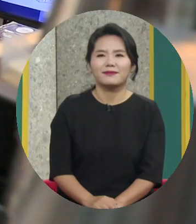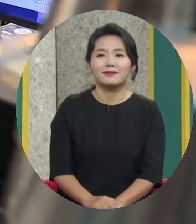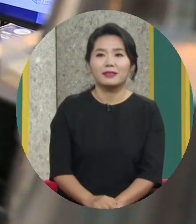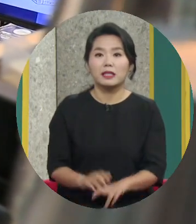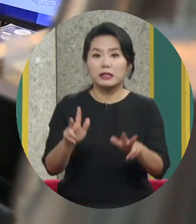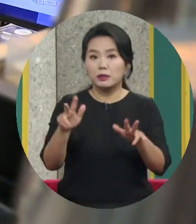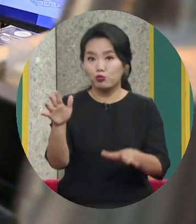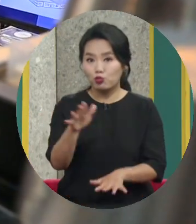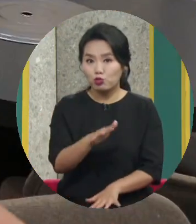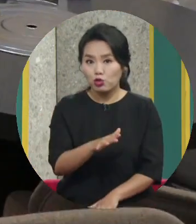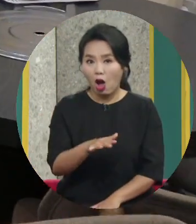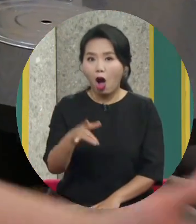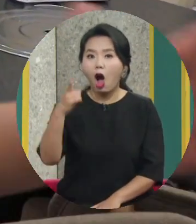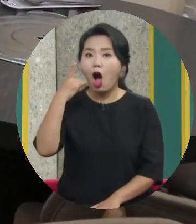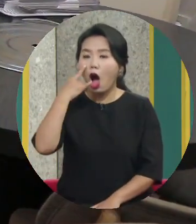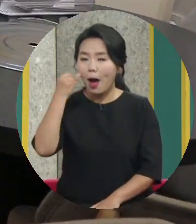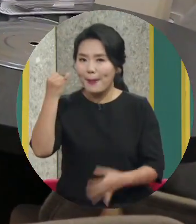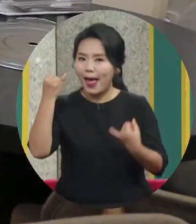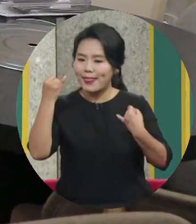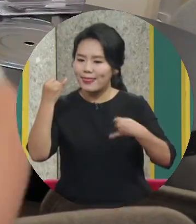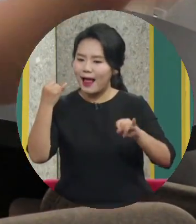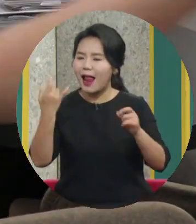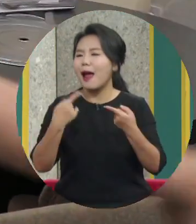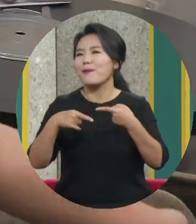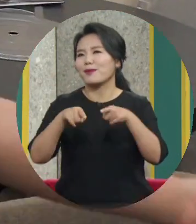지금부턴 엄마와 효정이가 함께하는 시간.